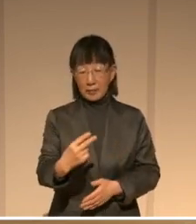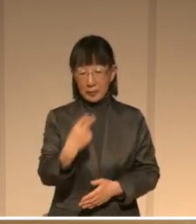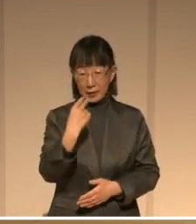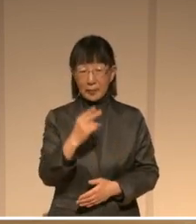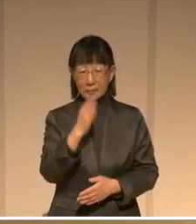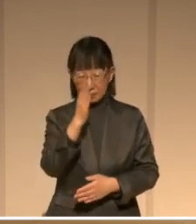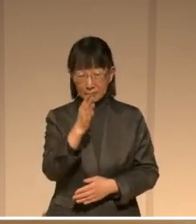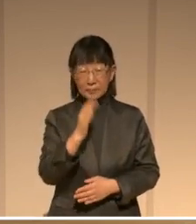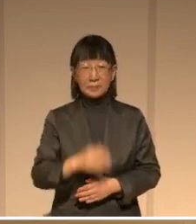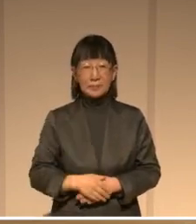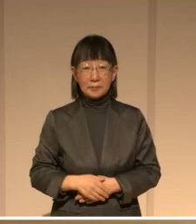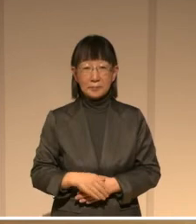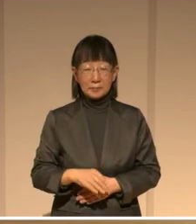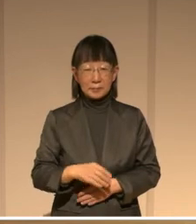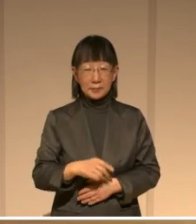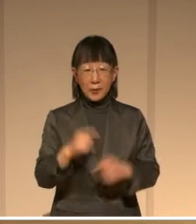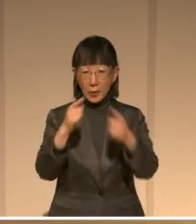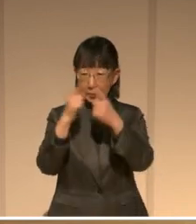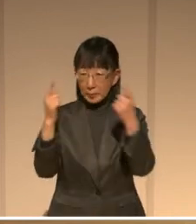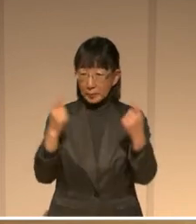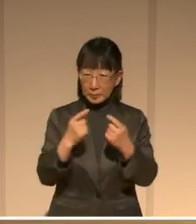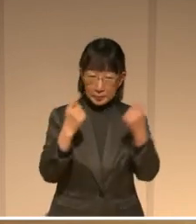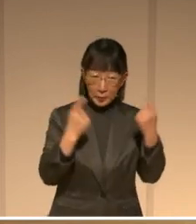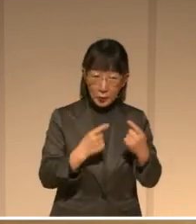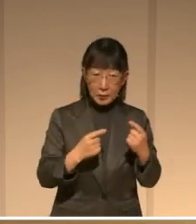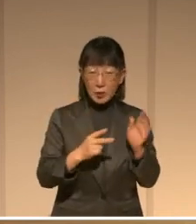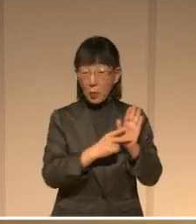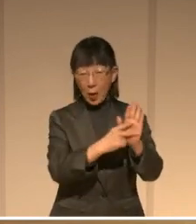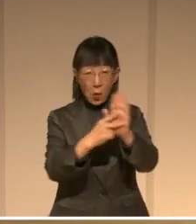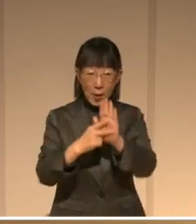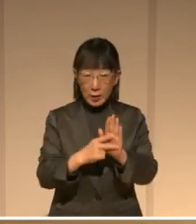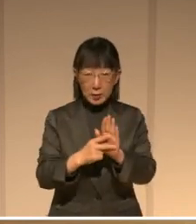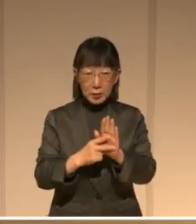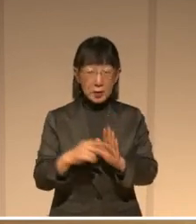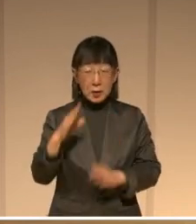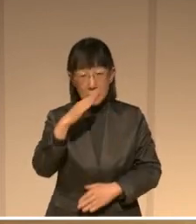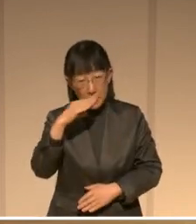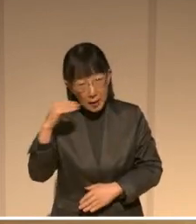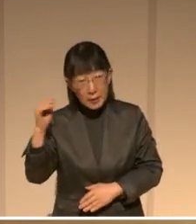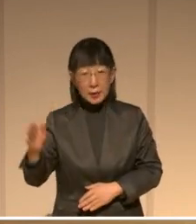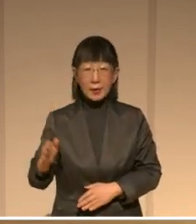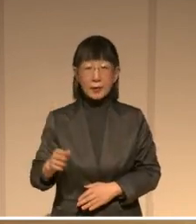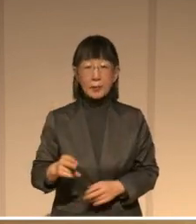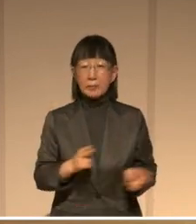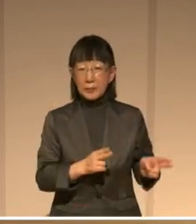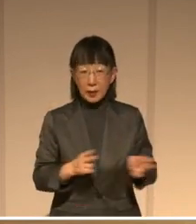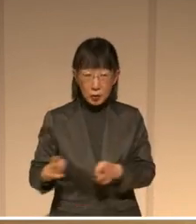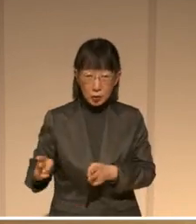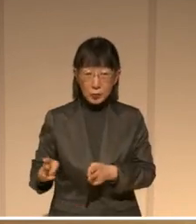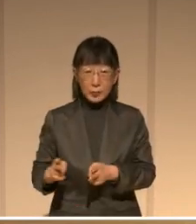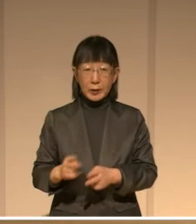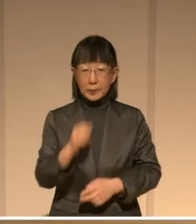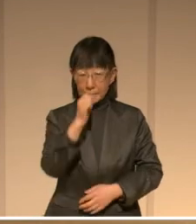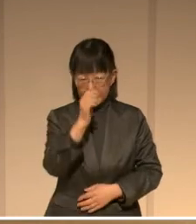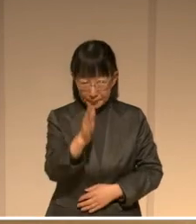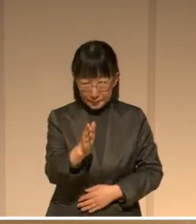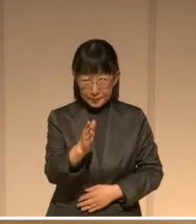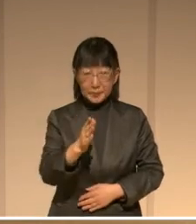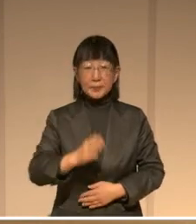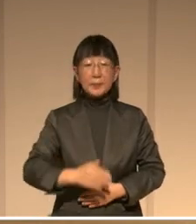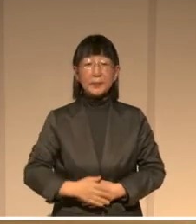素晴らしい魅力の詰まったステージですのででははい準備をしていただきましょうかよろしくお願い致しまお願いします